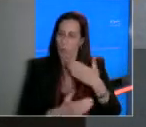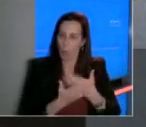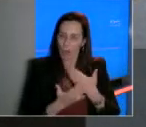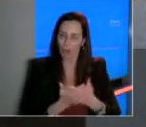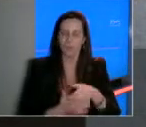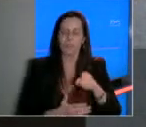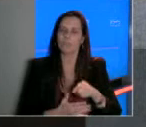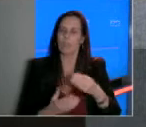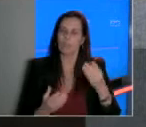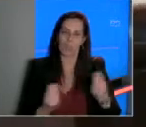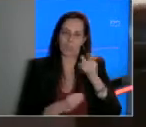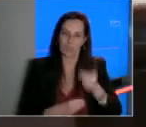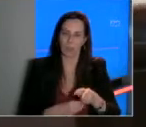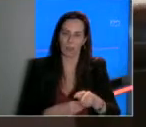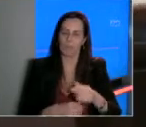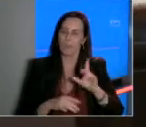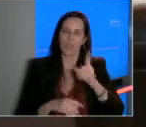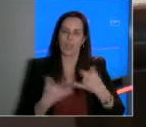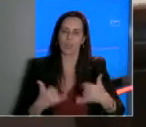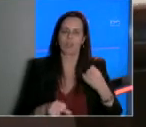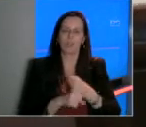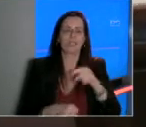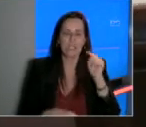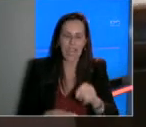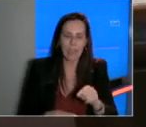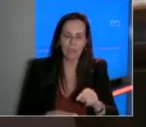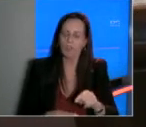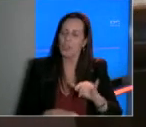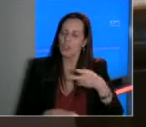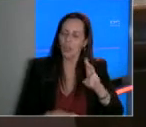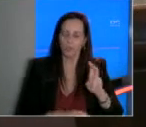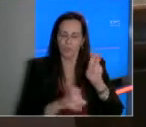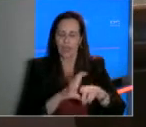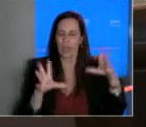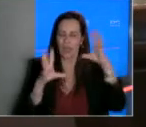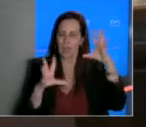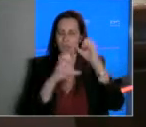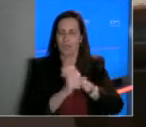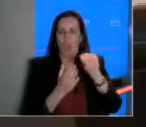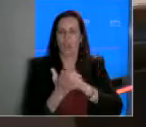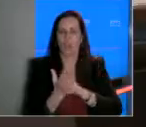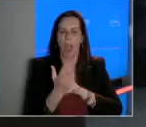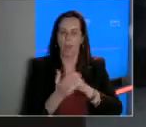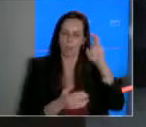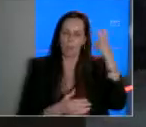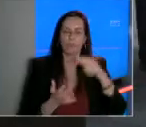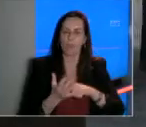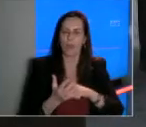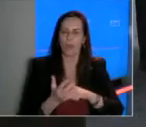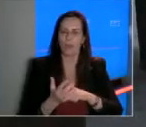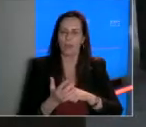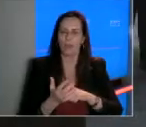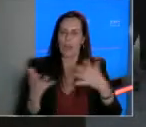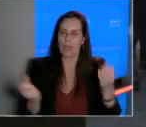ומוכיח שזה הצורך, צו השעה הוא להירתם יותר לאג'נדה של המשותפת כדי להציל כל